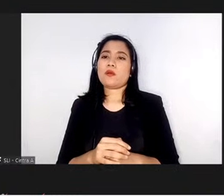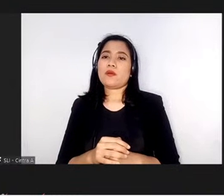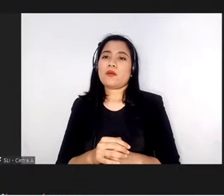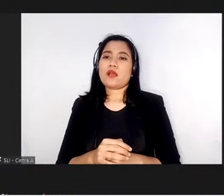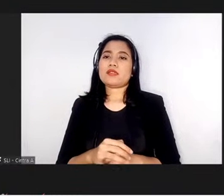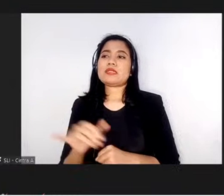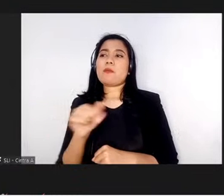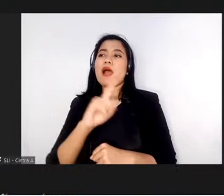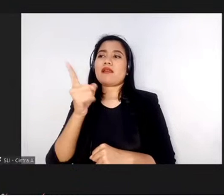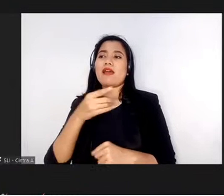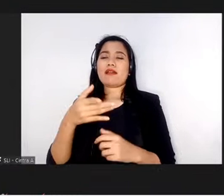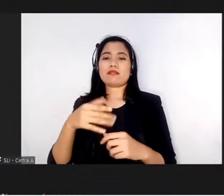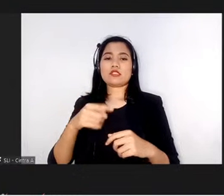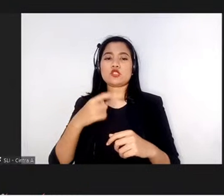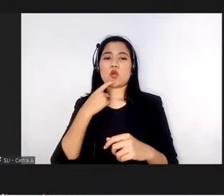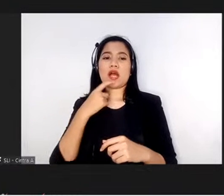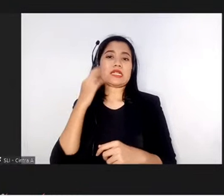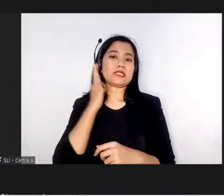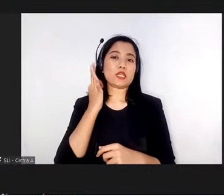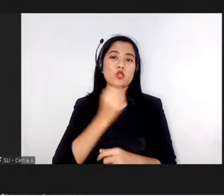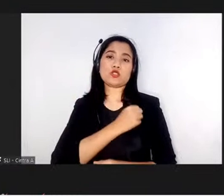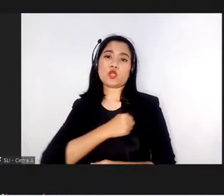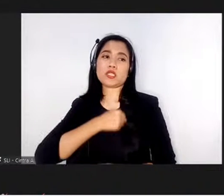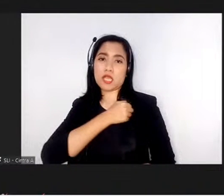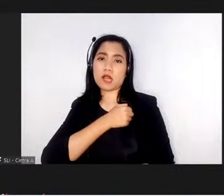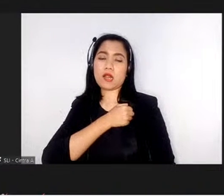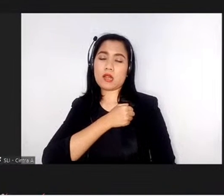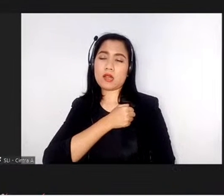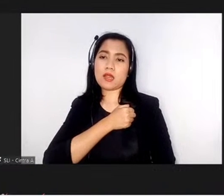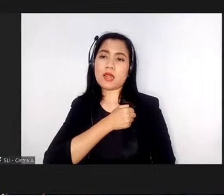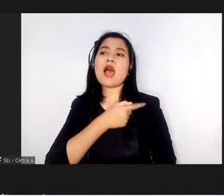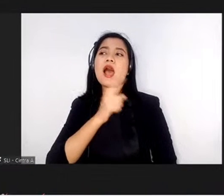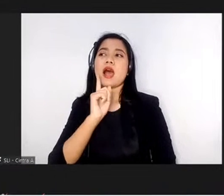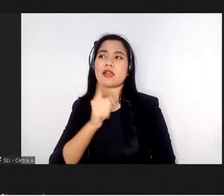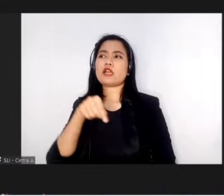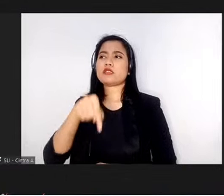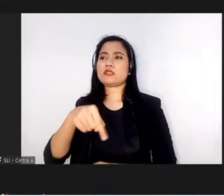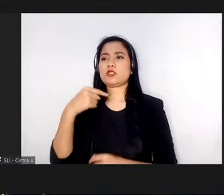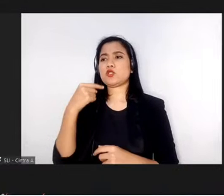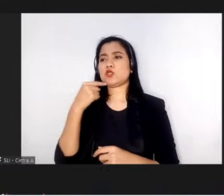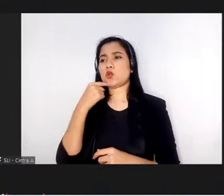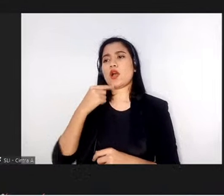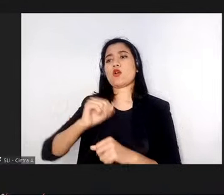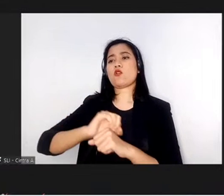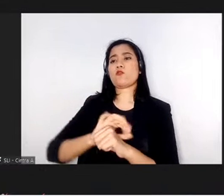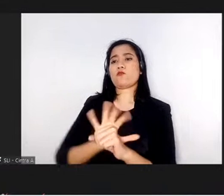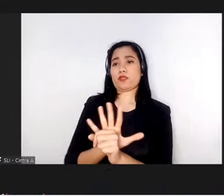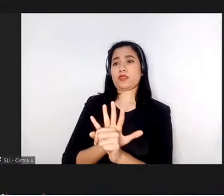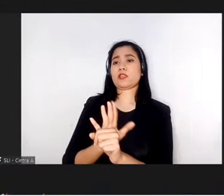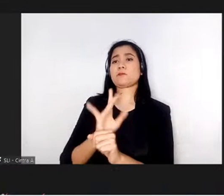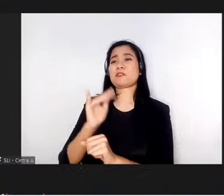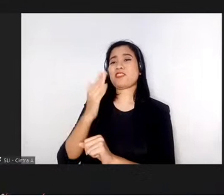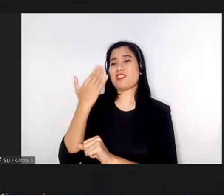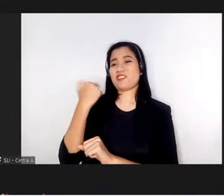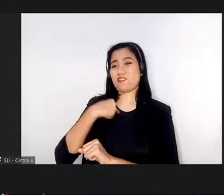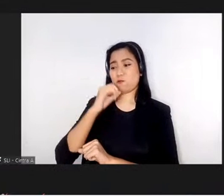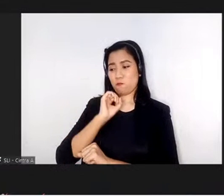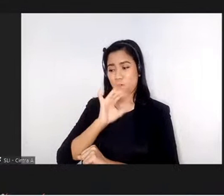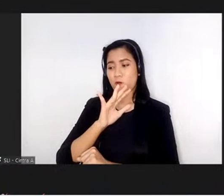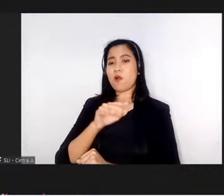tentunya ada juga untuk covid-19 seperti yang kita sebutkan sebelumnya e hak